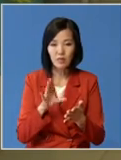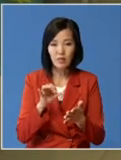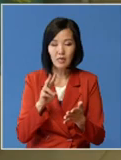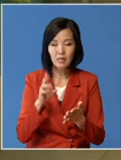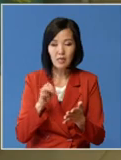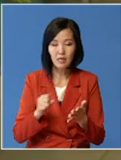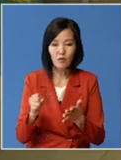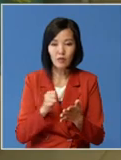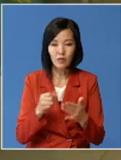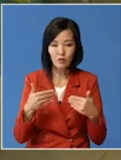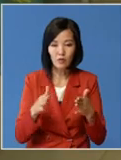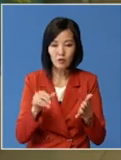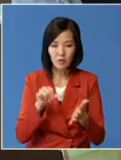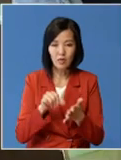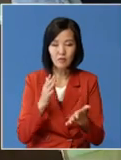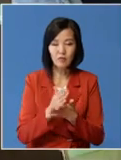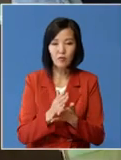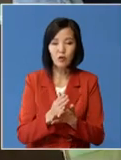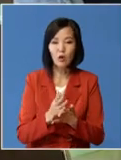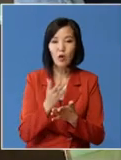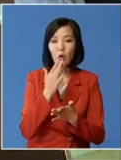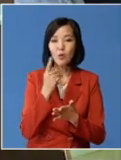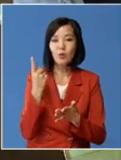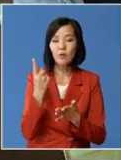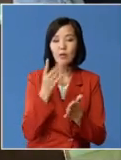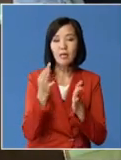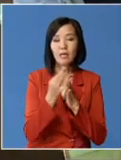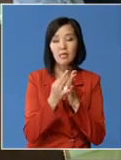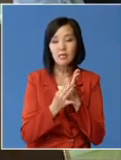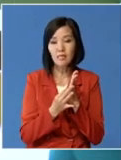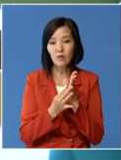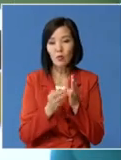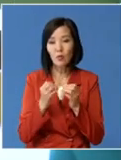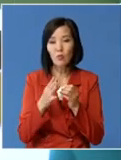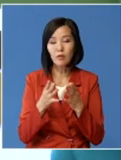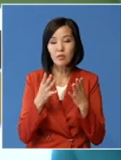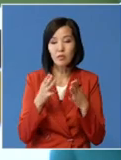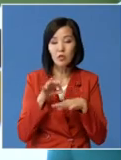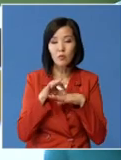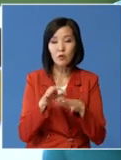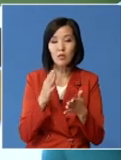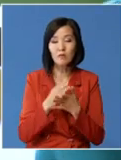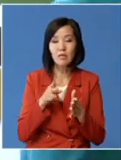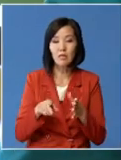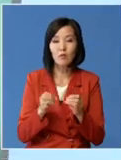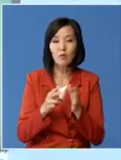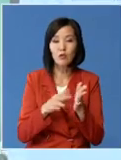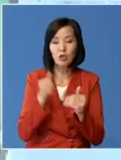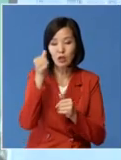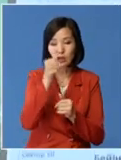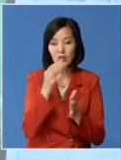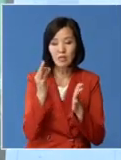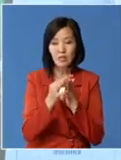Ескелді ауданының түлектері қатысып отыр. Ұлттық бірыңғай тестілеу сынағы елімізде осымен 15-ші рет өткізіліп отыр. 2017 жылы